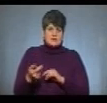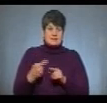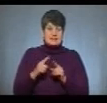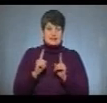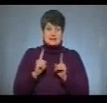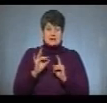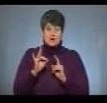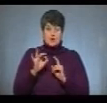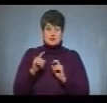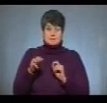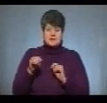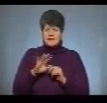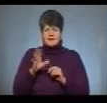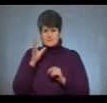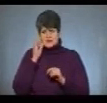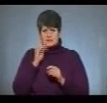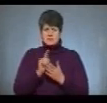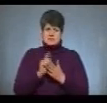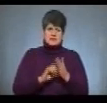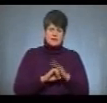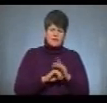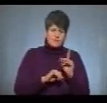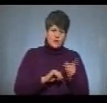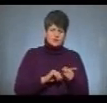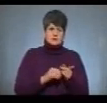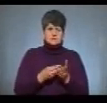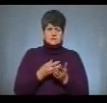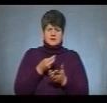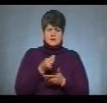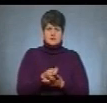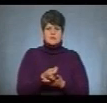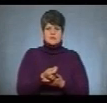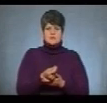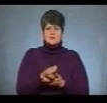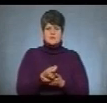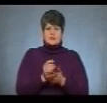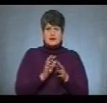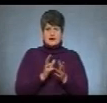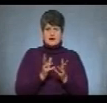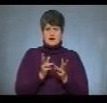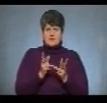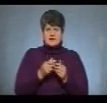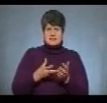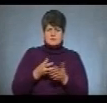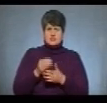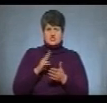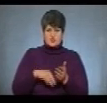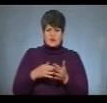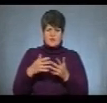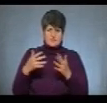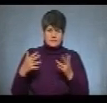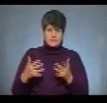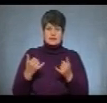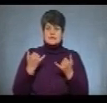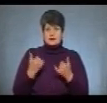за розмитнення. Я не рахую пенсійний фонд, ще що там, де йдуть нарахування, зараз заплатити штраф. Та навіть якщо